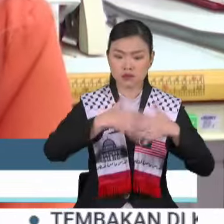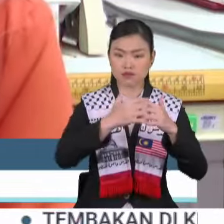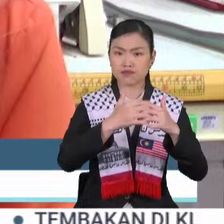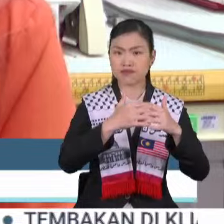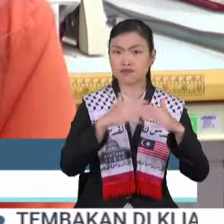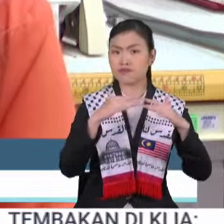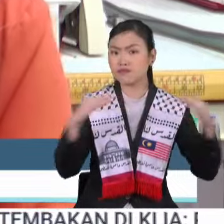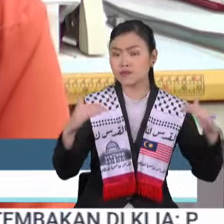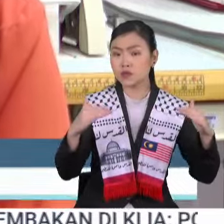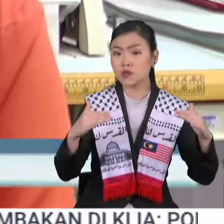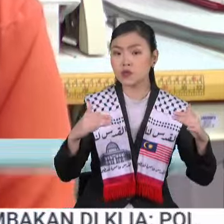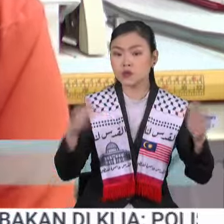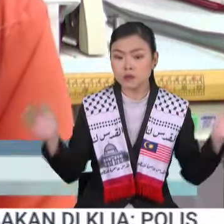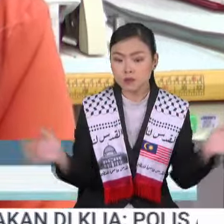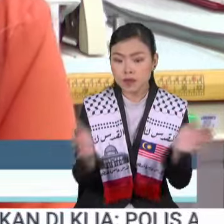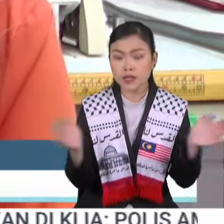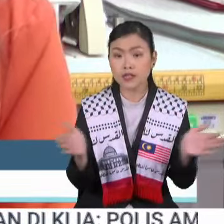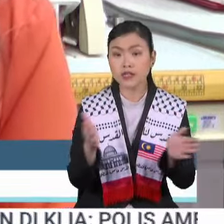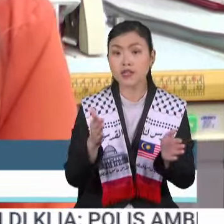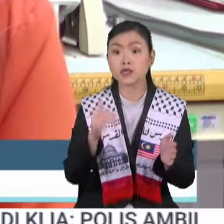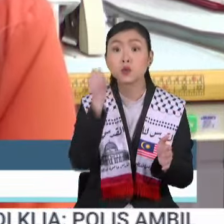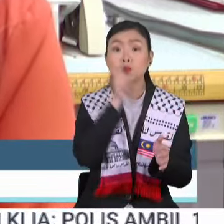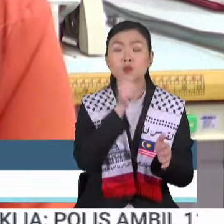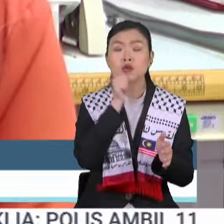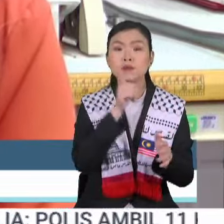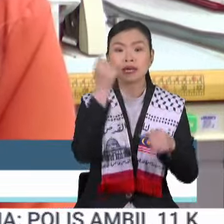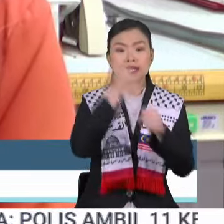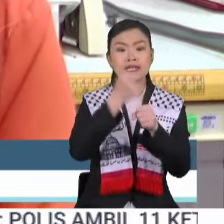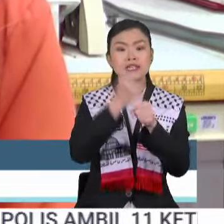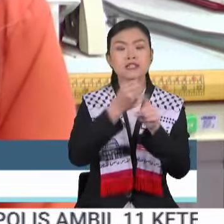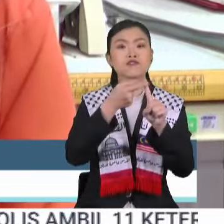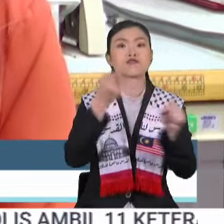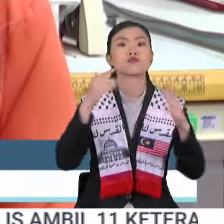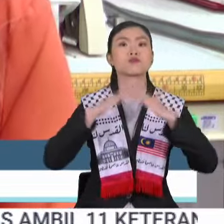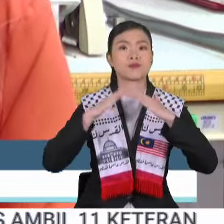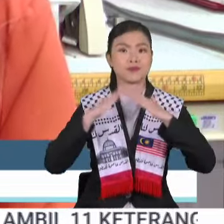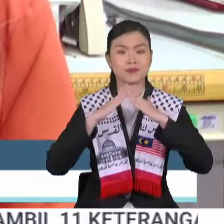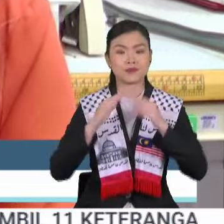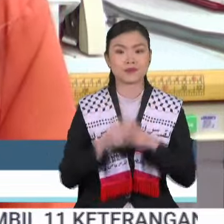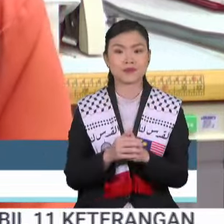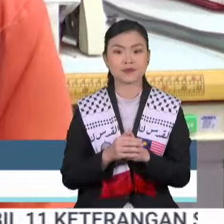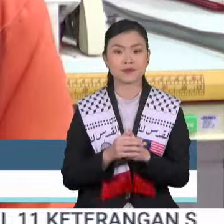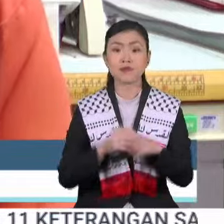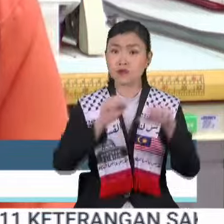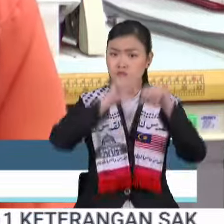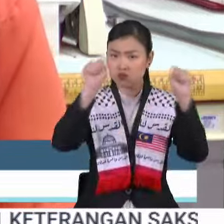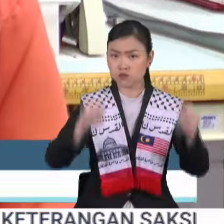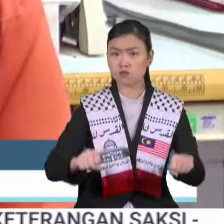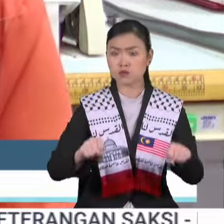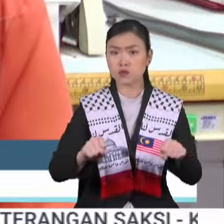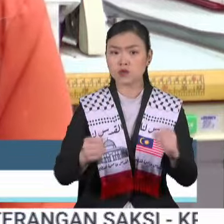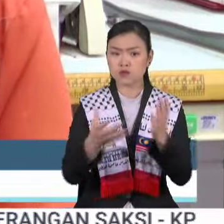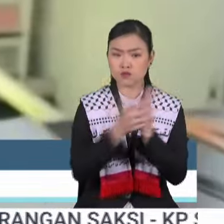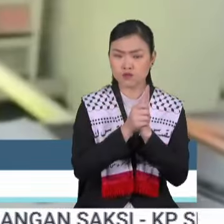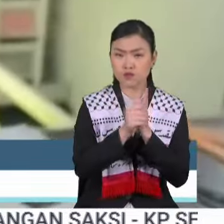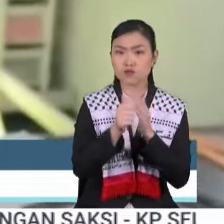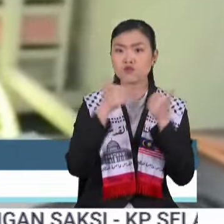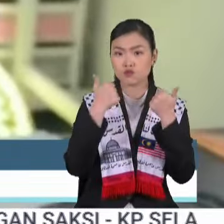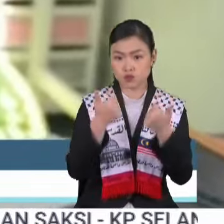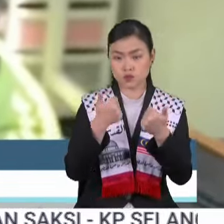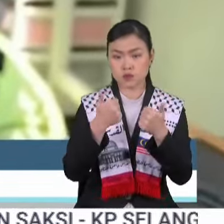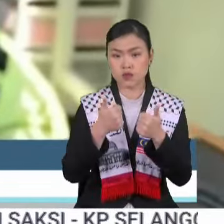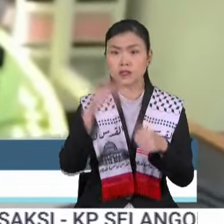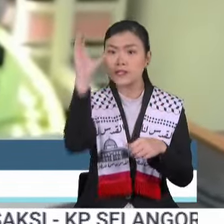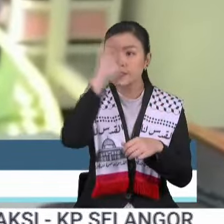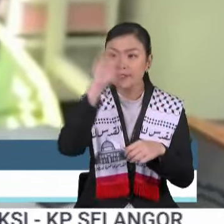semua akak-akak ini untuk kerja dari rumah. Dan untuk jadikan sistem yang memang berkesan kepada mereka, kita akan cari